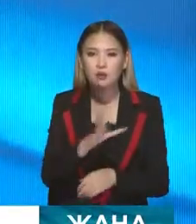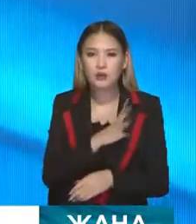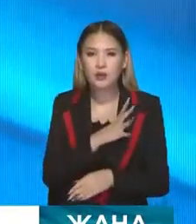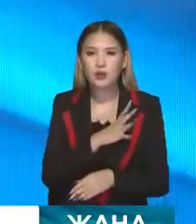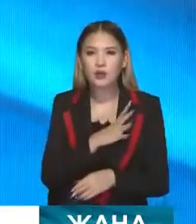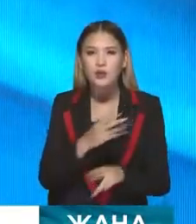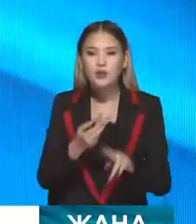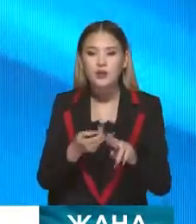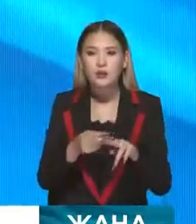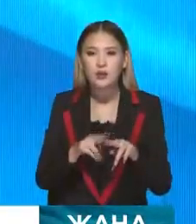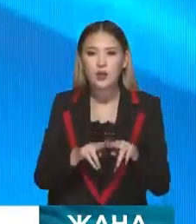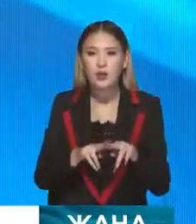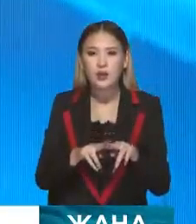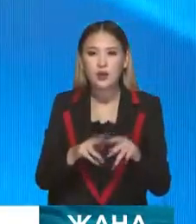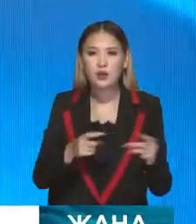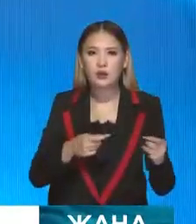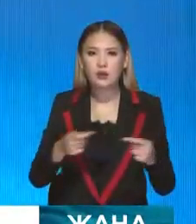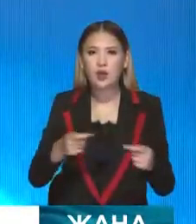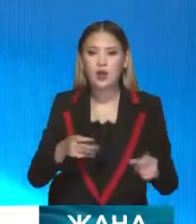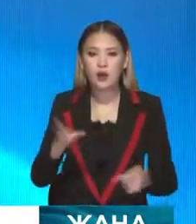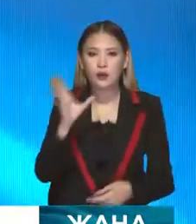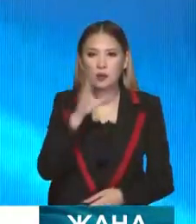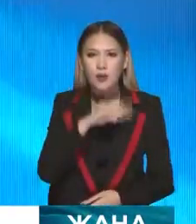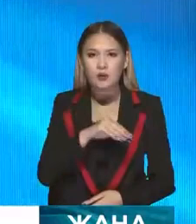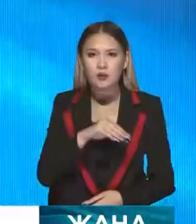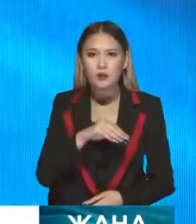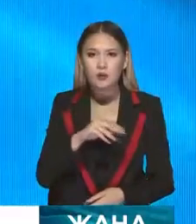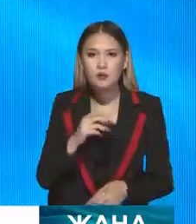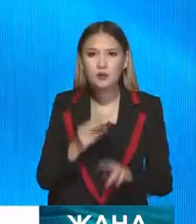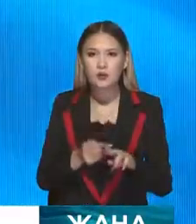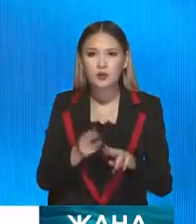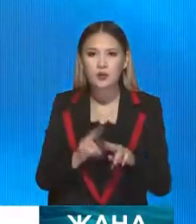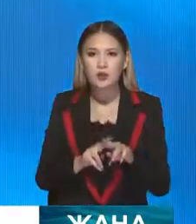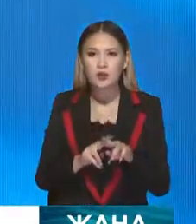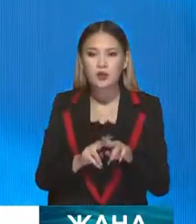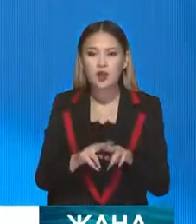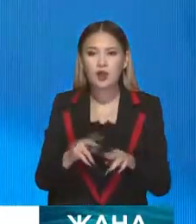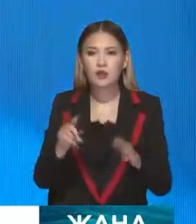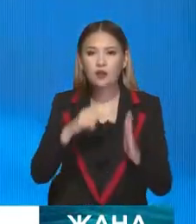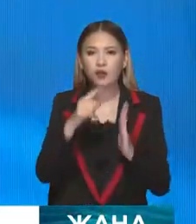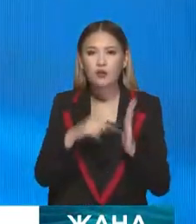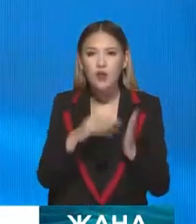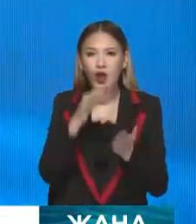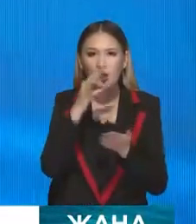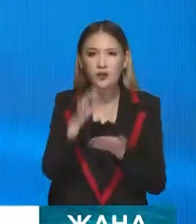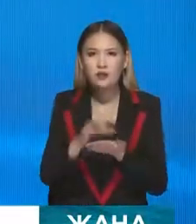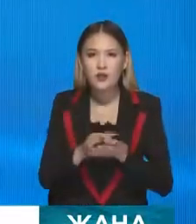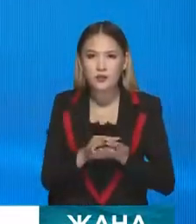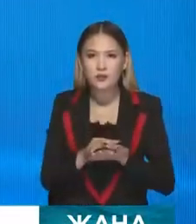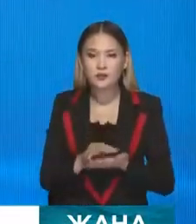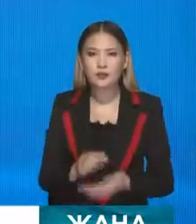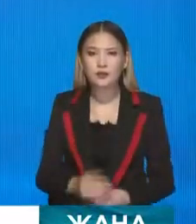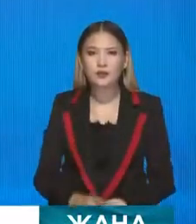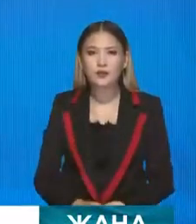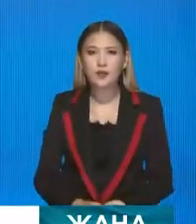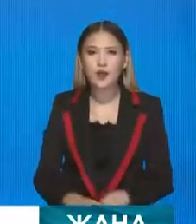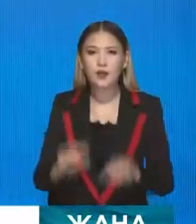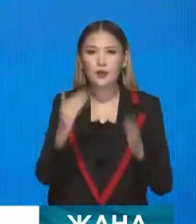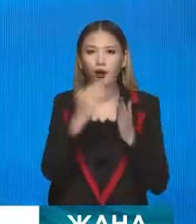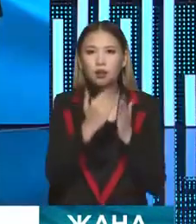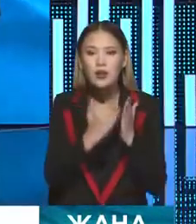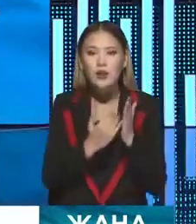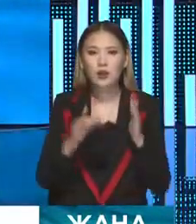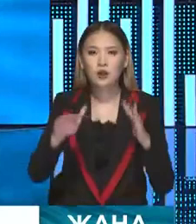межені бағындыра аламыз ба? Әуелі осы сұрақтарға жауап берсеңіз. Бағдарламаның жаңадан ашылып отқанын